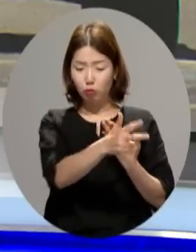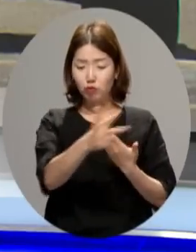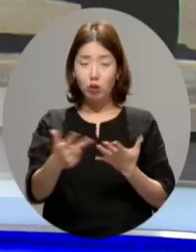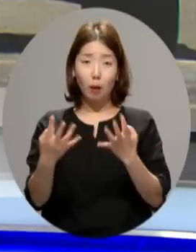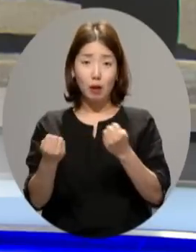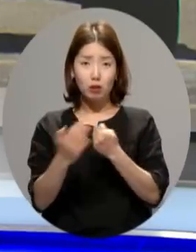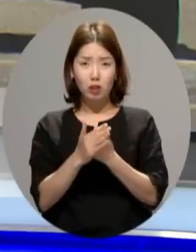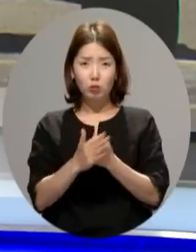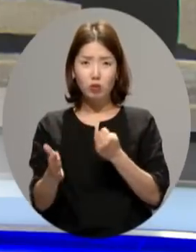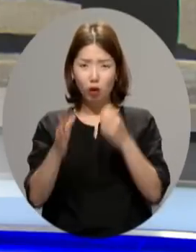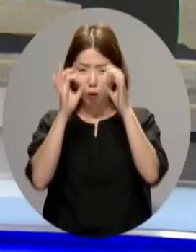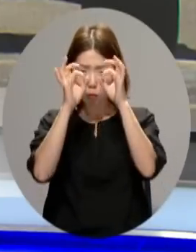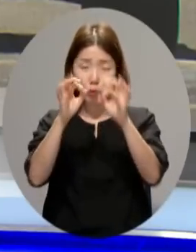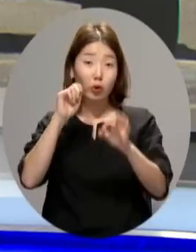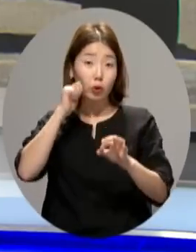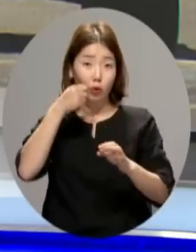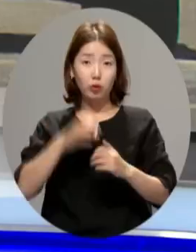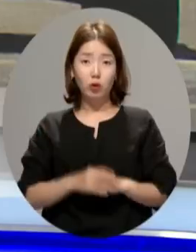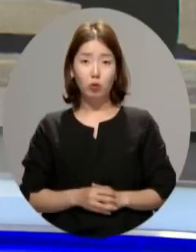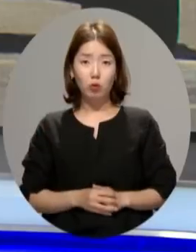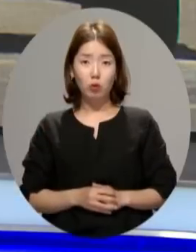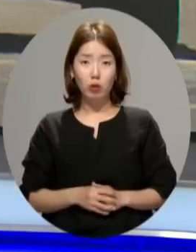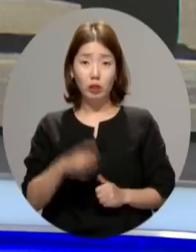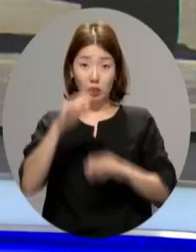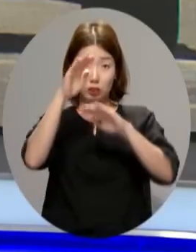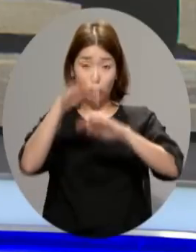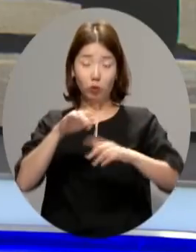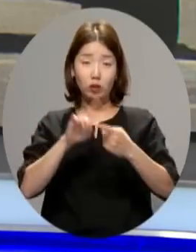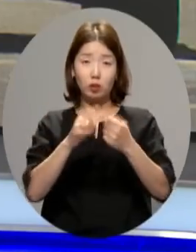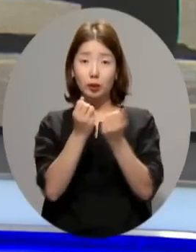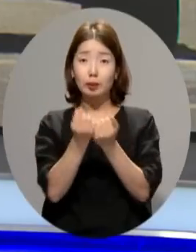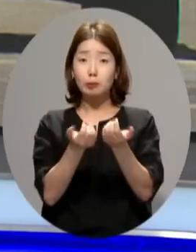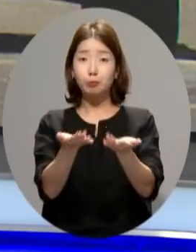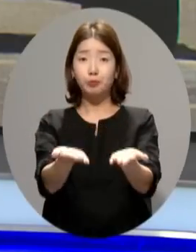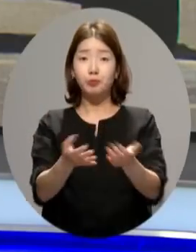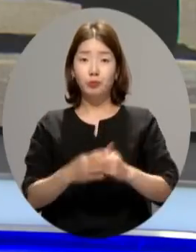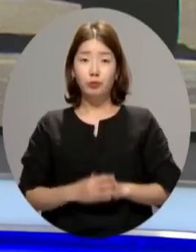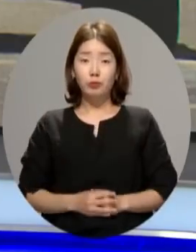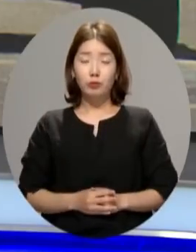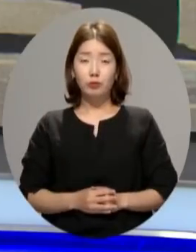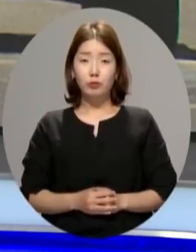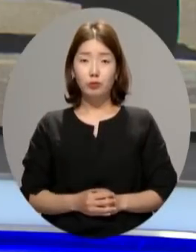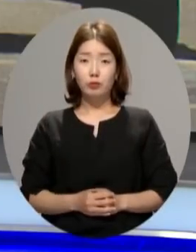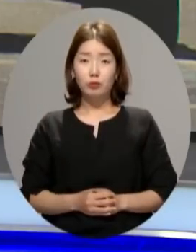차량들로 식별하기 어렵기 때문인데요. 이주연 기자가 현장 취재했습니다.